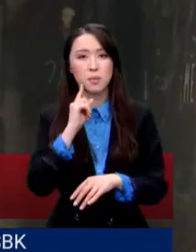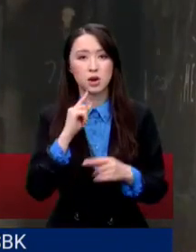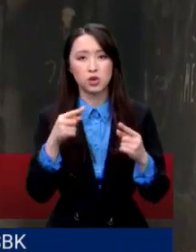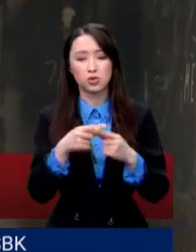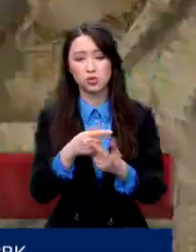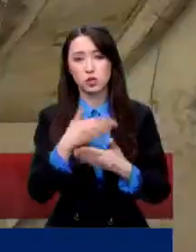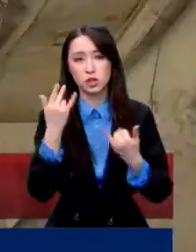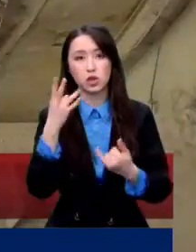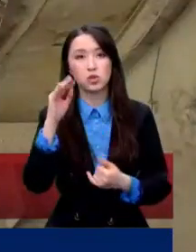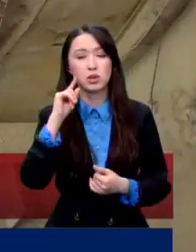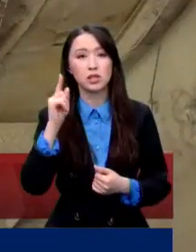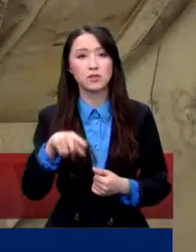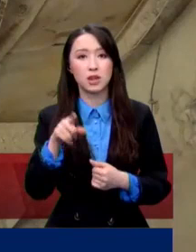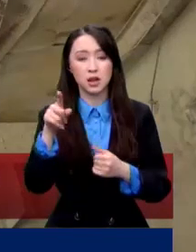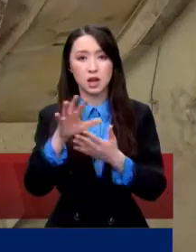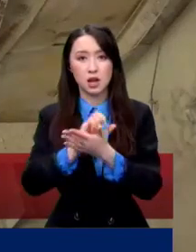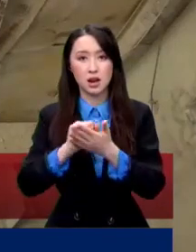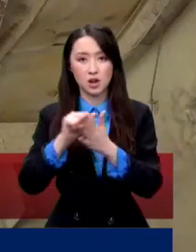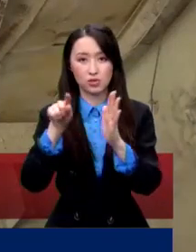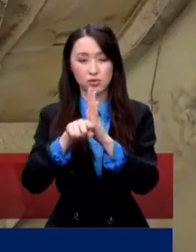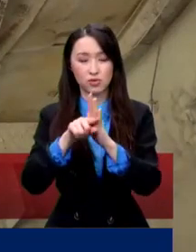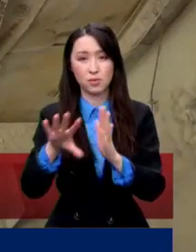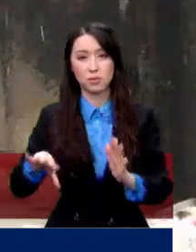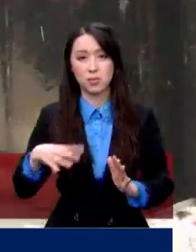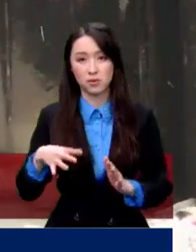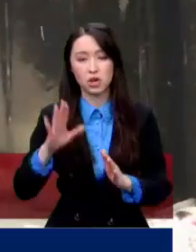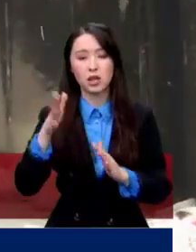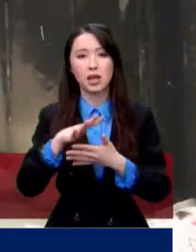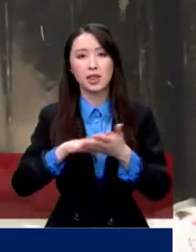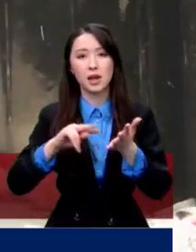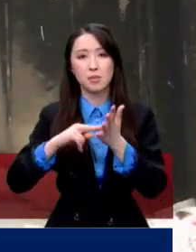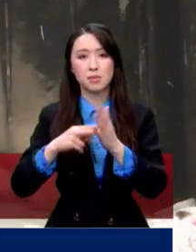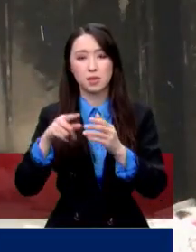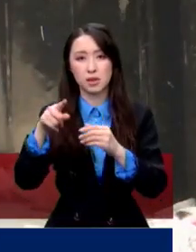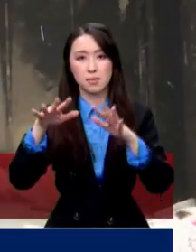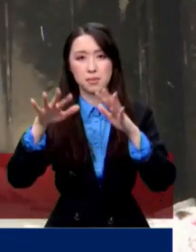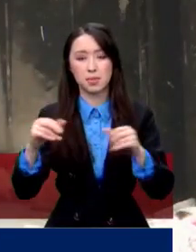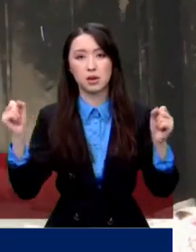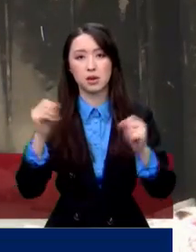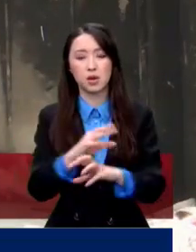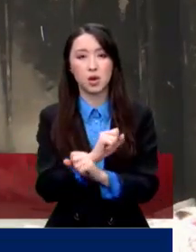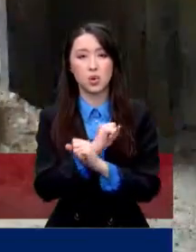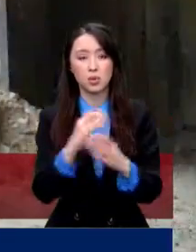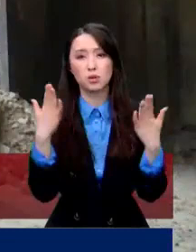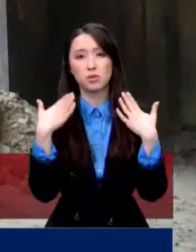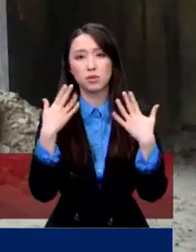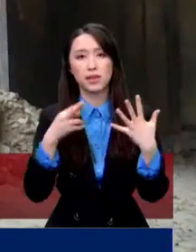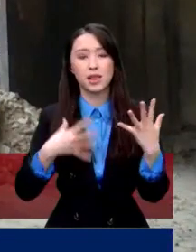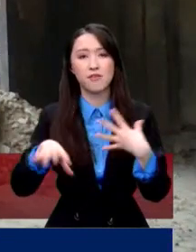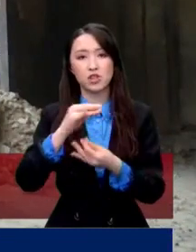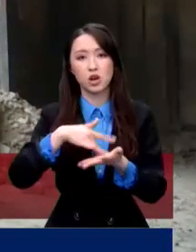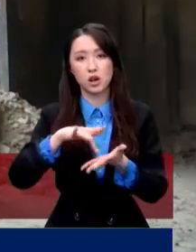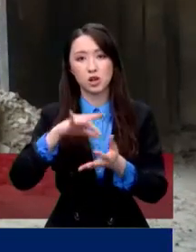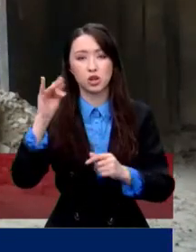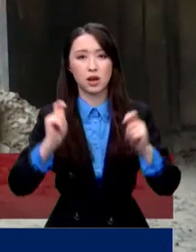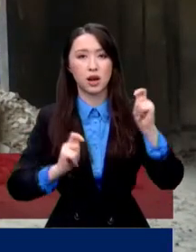определена. Но известно, что вместо разрушенной резиденции президента планируют разбить сквер, который станет доступным для всех горожан и гостей